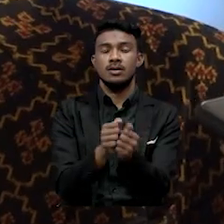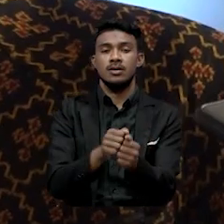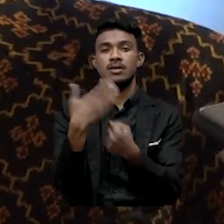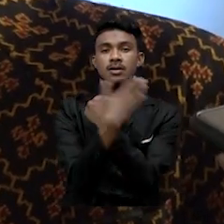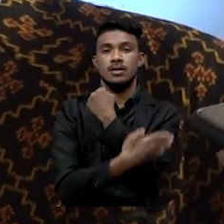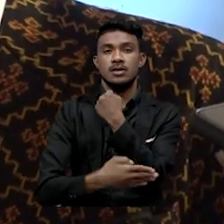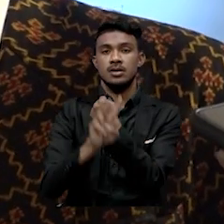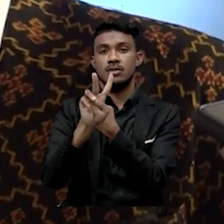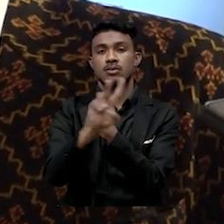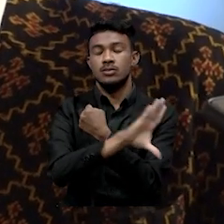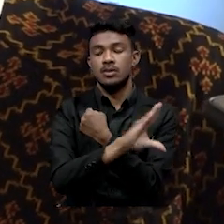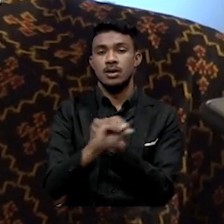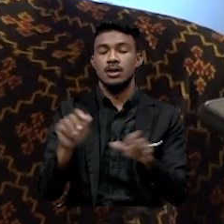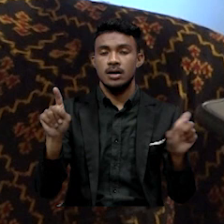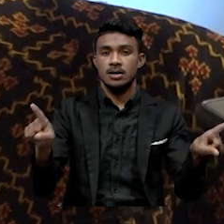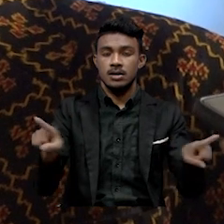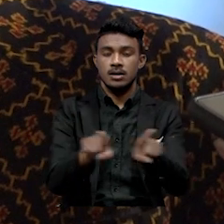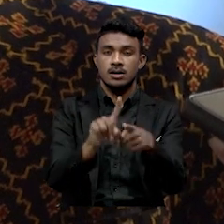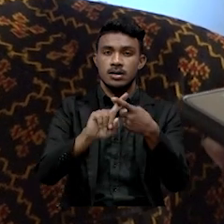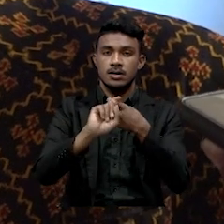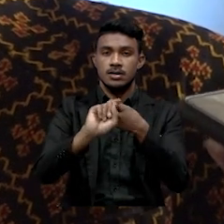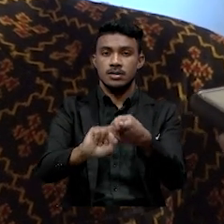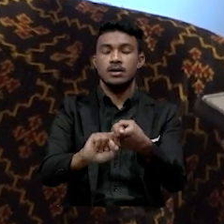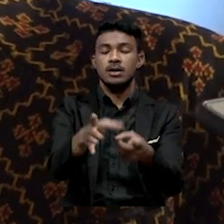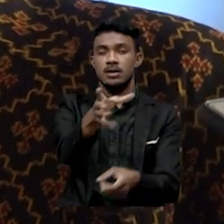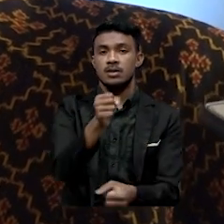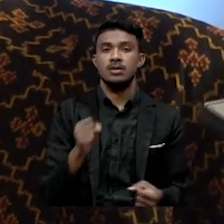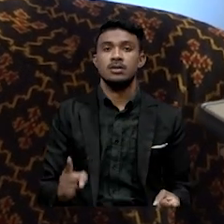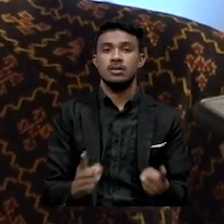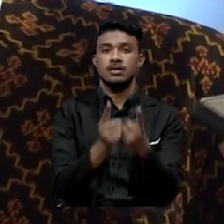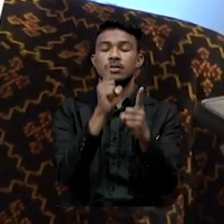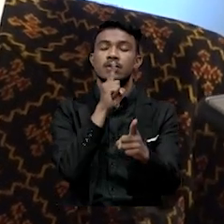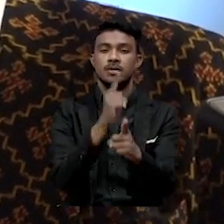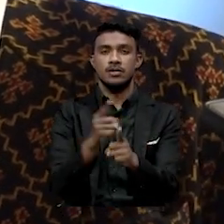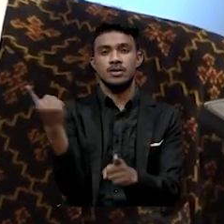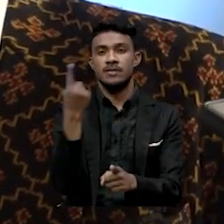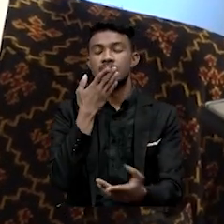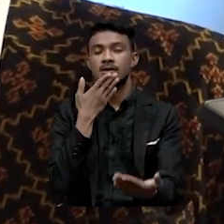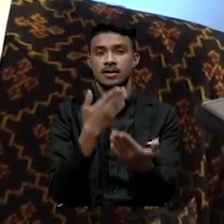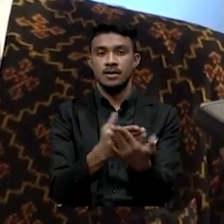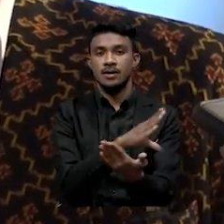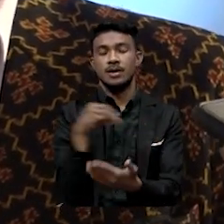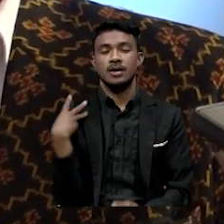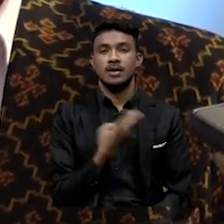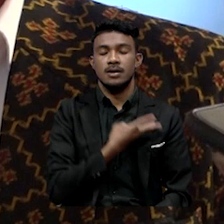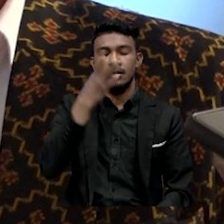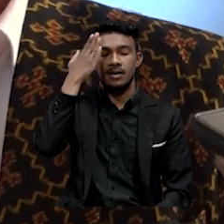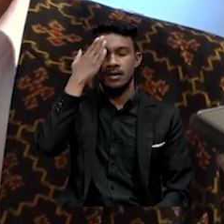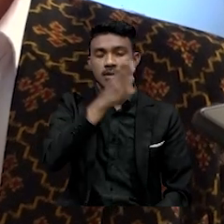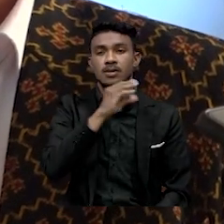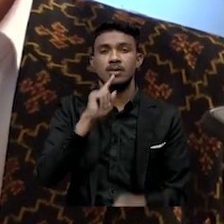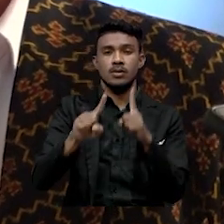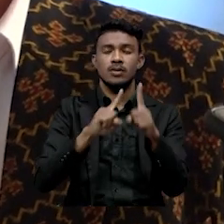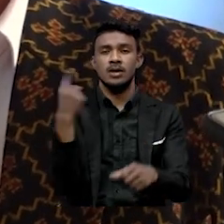hubungan bilateral ini dapat berlangsung terus dengan baik dan semakin kita mengenal dan kita akan bahas